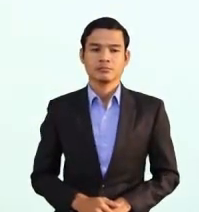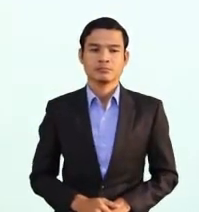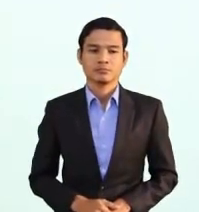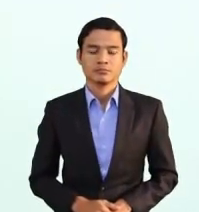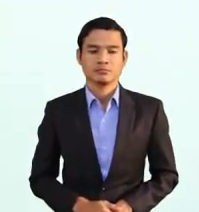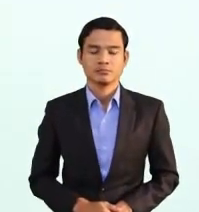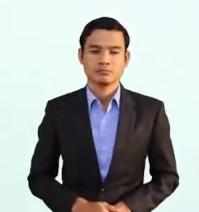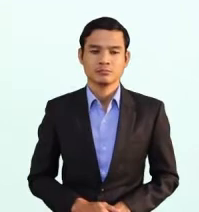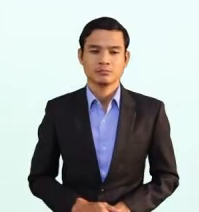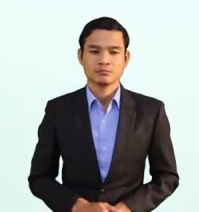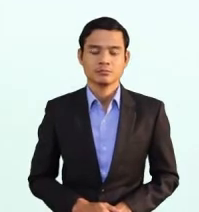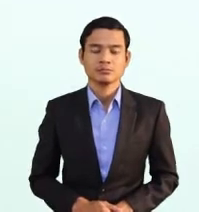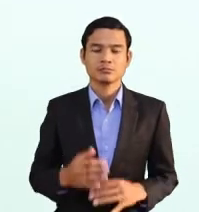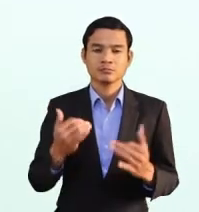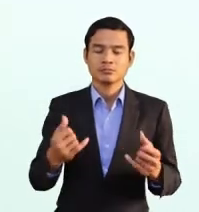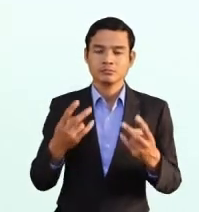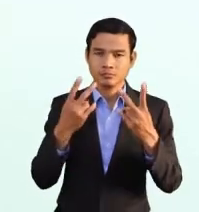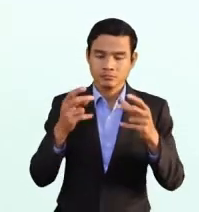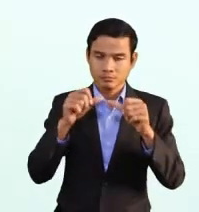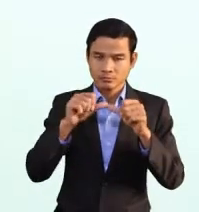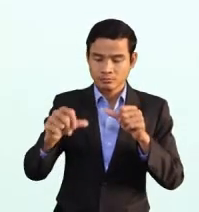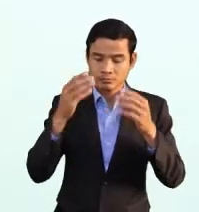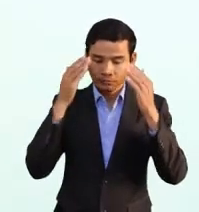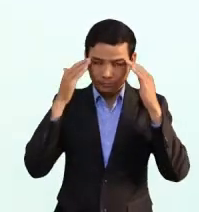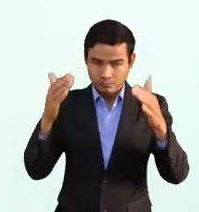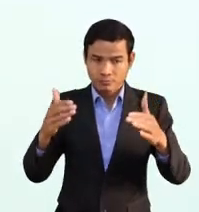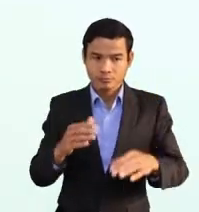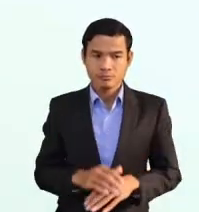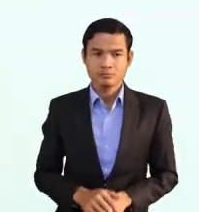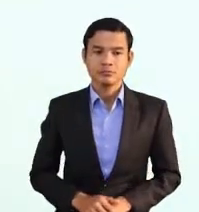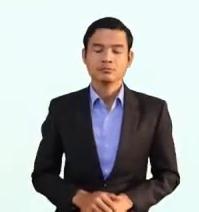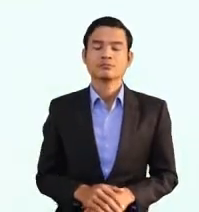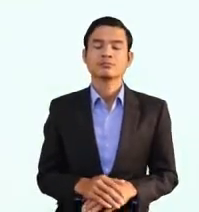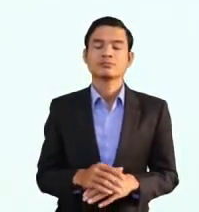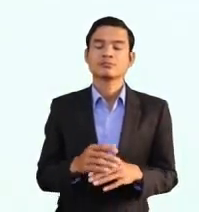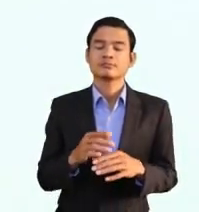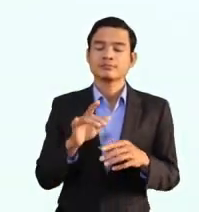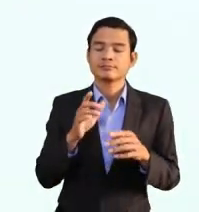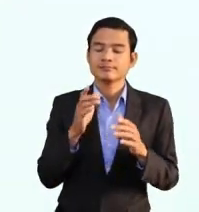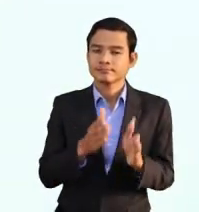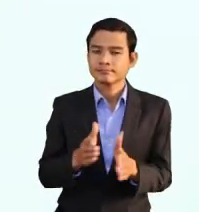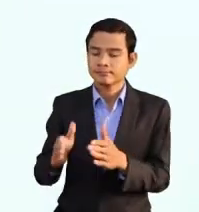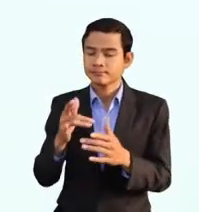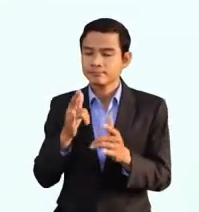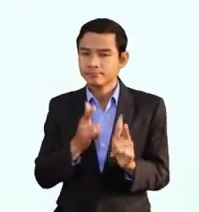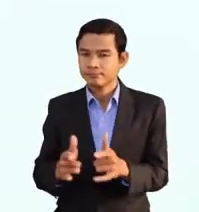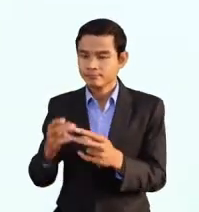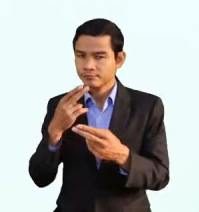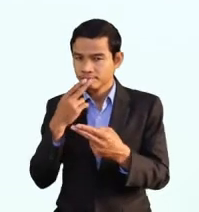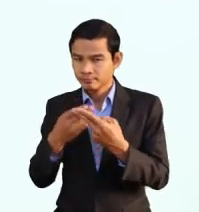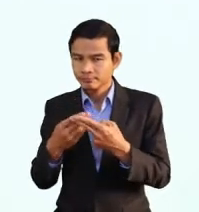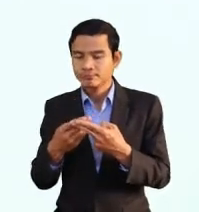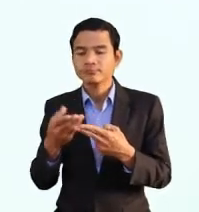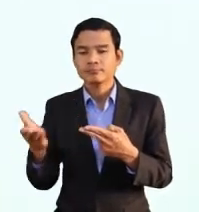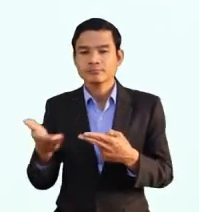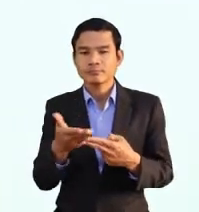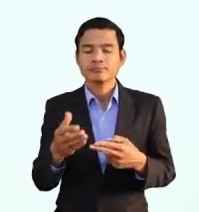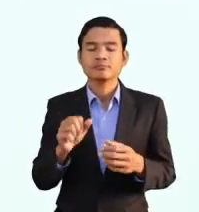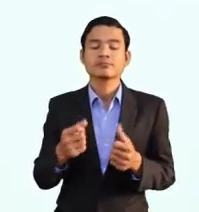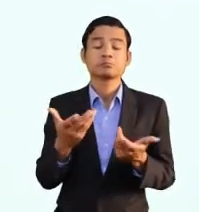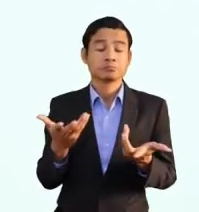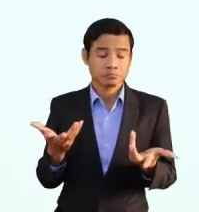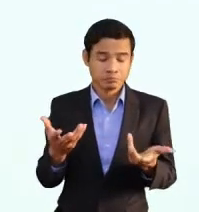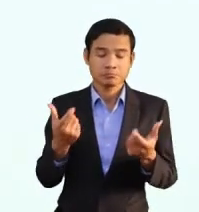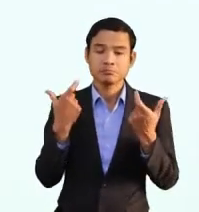cha họ ở à lấy dân mơ to từ tiệt nơi khôn ông rộp điệp chơi cha khôn ông cả đo sài chầm